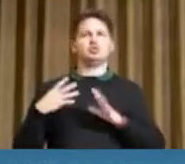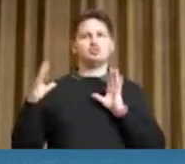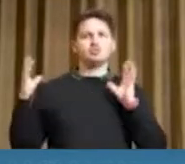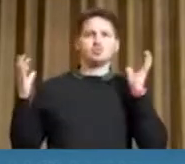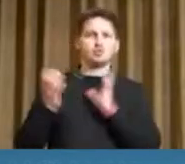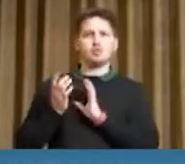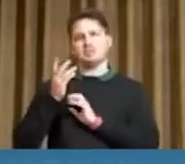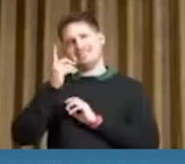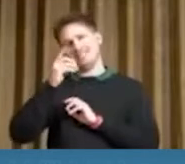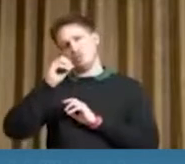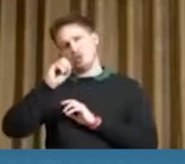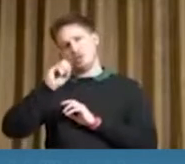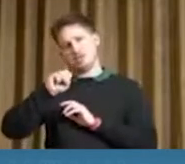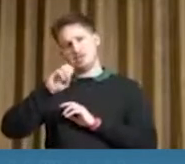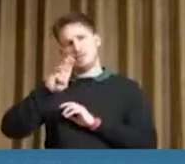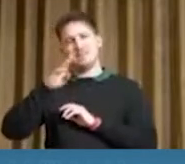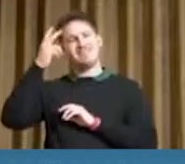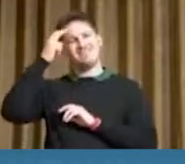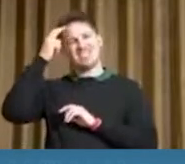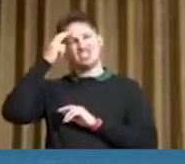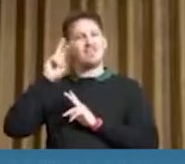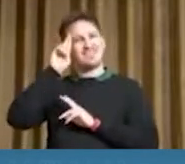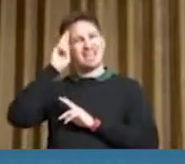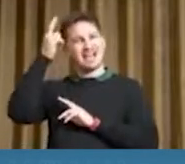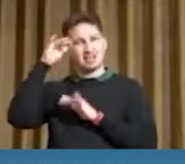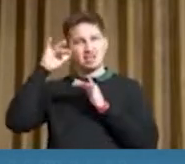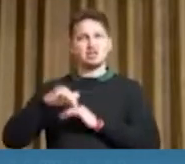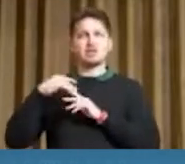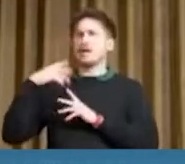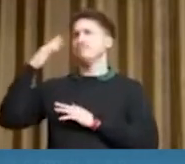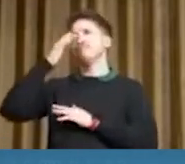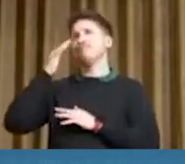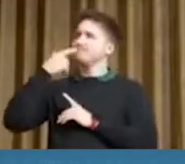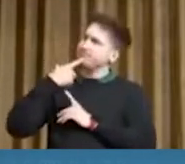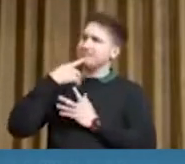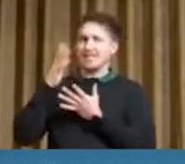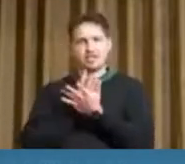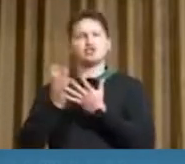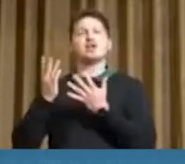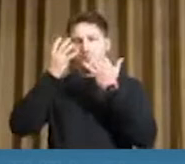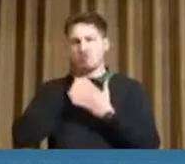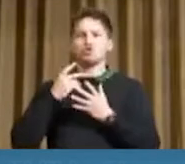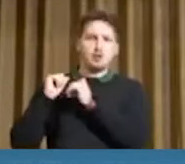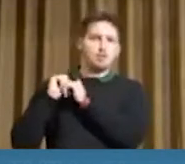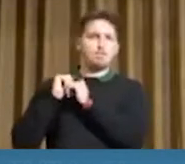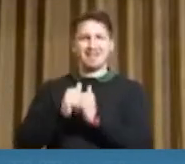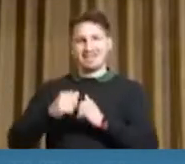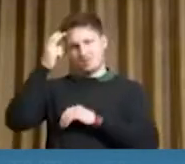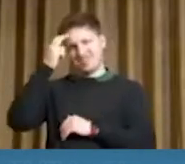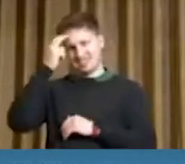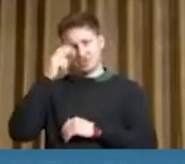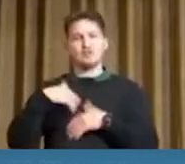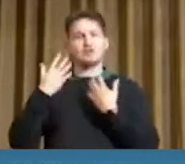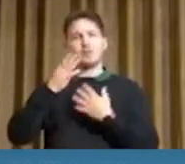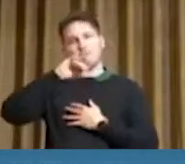da das Ganze auch wissenschaftlich zu begleiten, haben dann im Juli 2020 einen Ethikantrag, einen